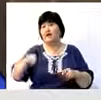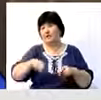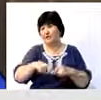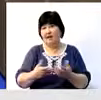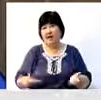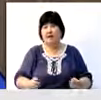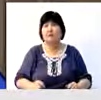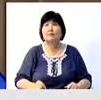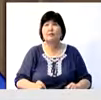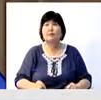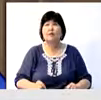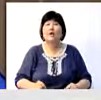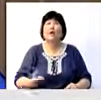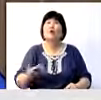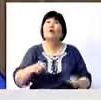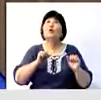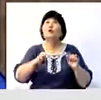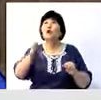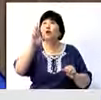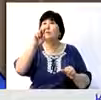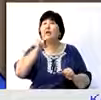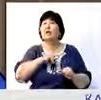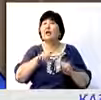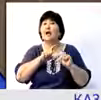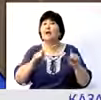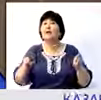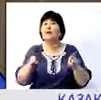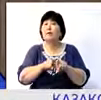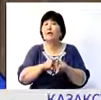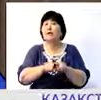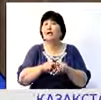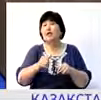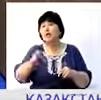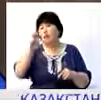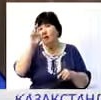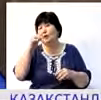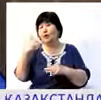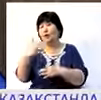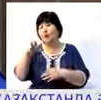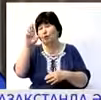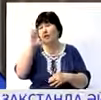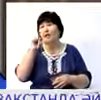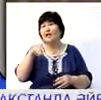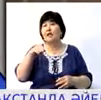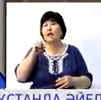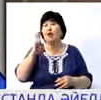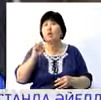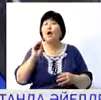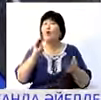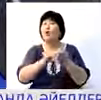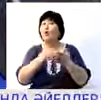орман және жануарлар дүниесін қорғау жөніндегі мемлекеттік мекемесінің ғимаратында мемлекеттік ту мен мемлекеттік елтаңба